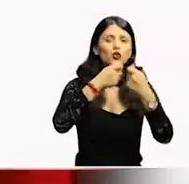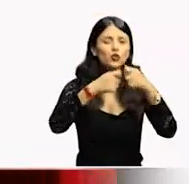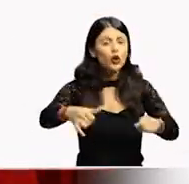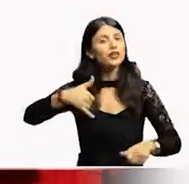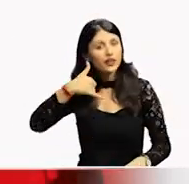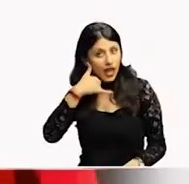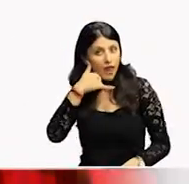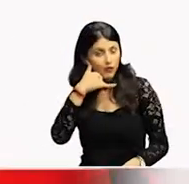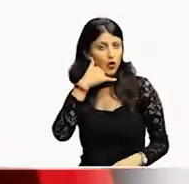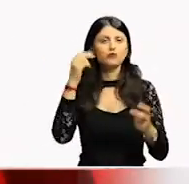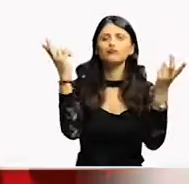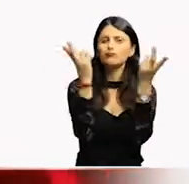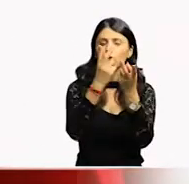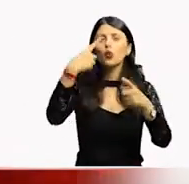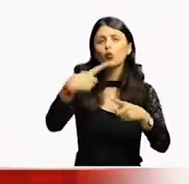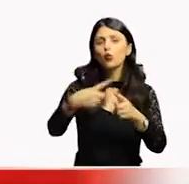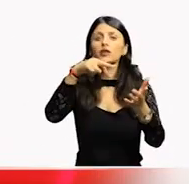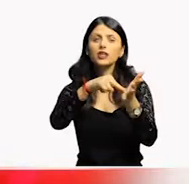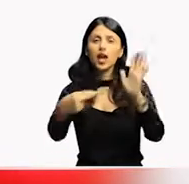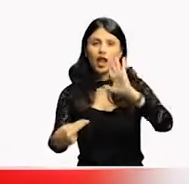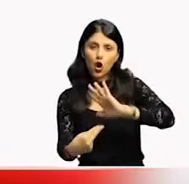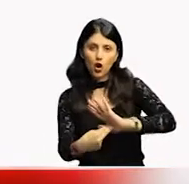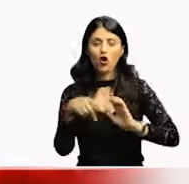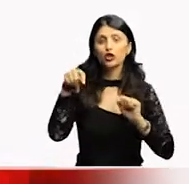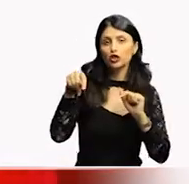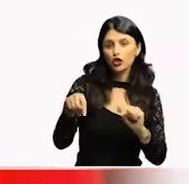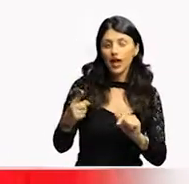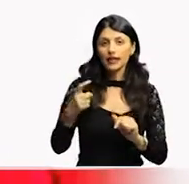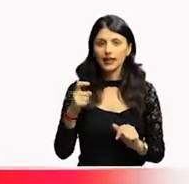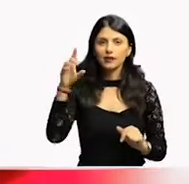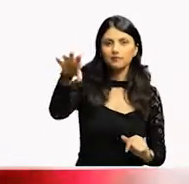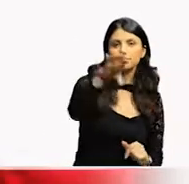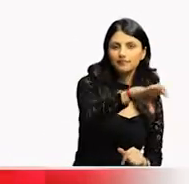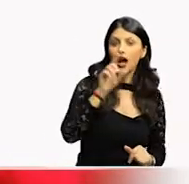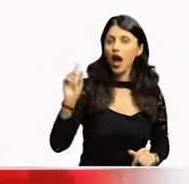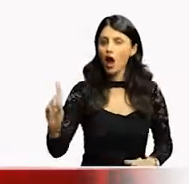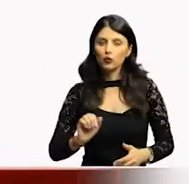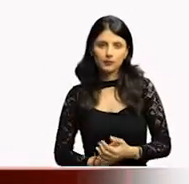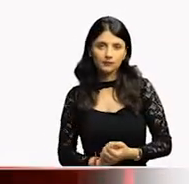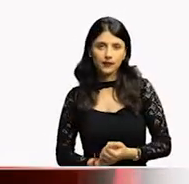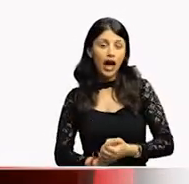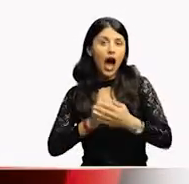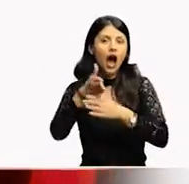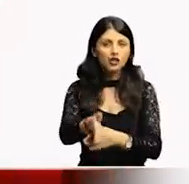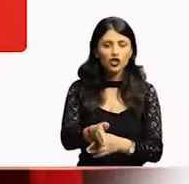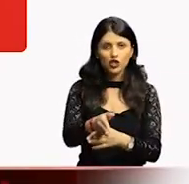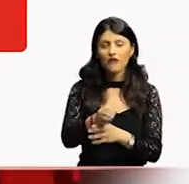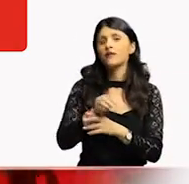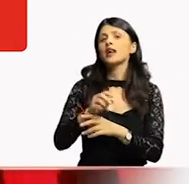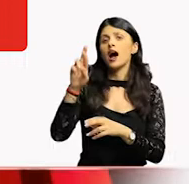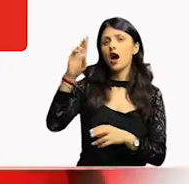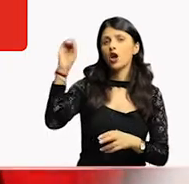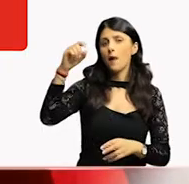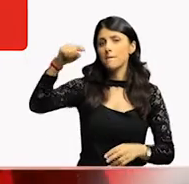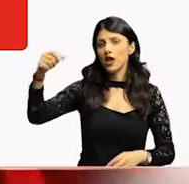iulie vor fi transmise mesaje către toți posesorii de telefoane mobile aflați în județul Suceava. Informații referitoare la